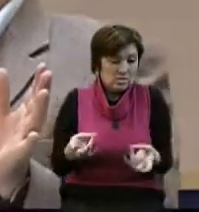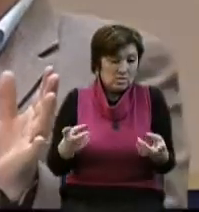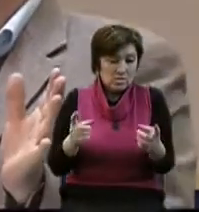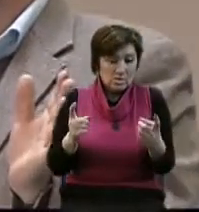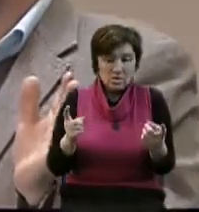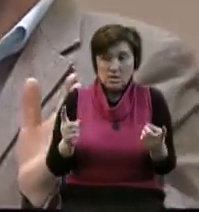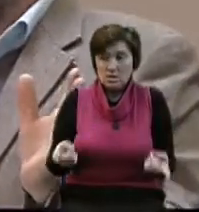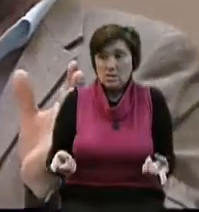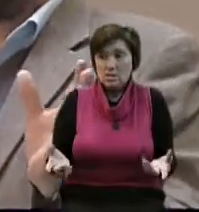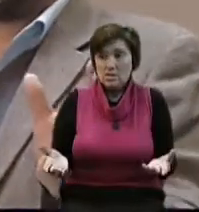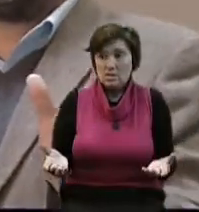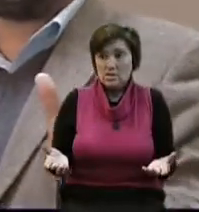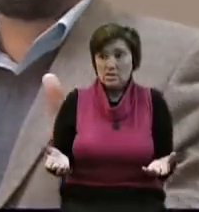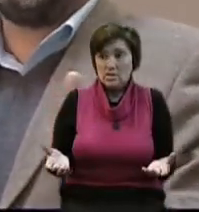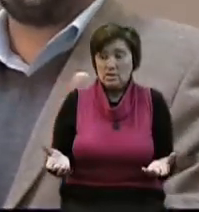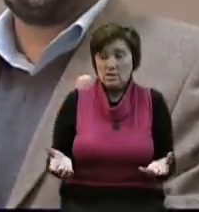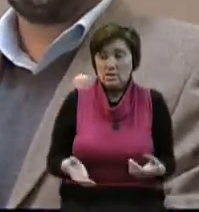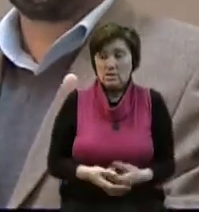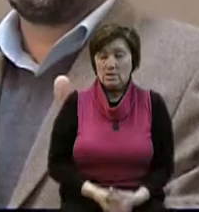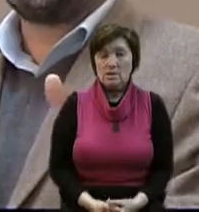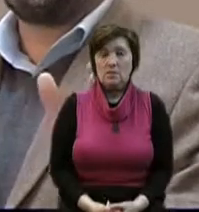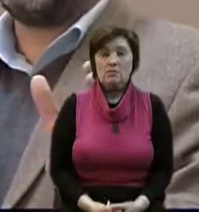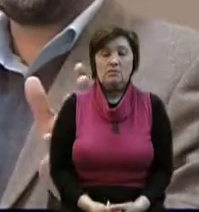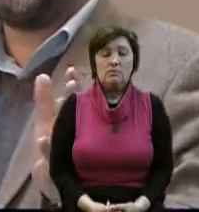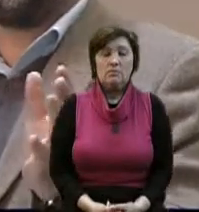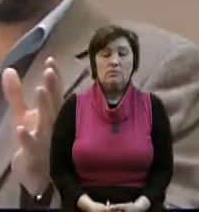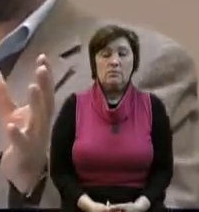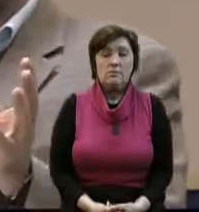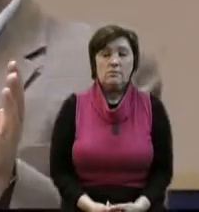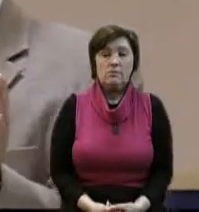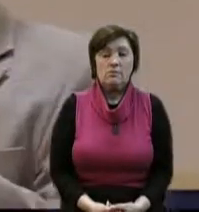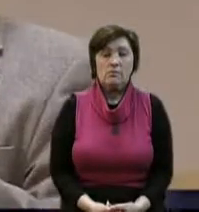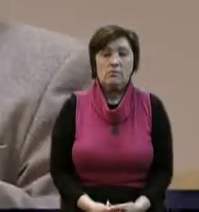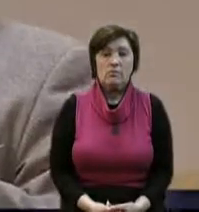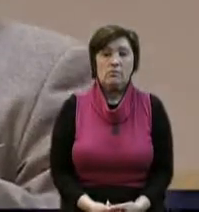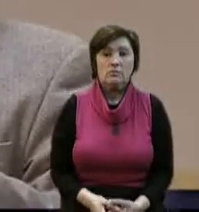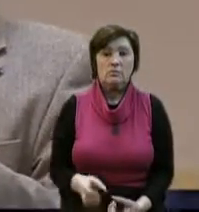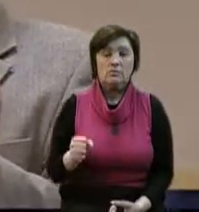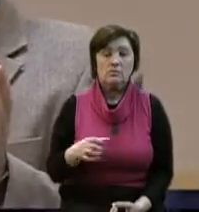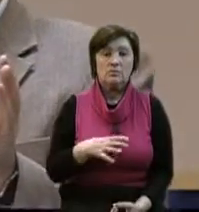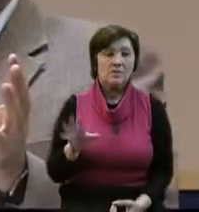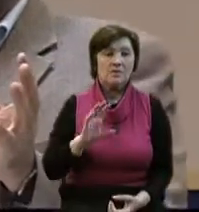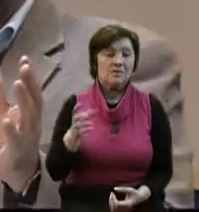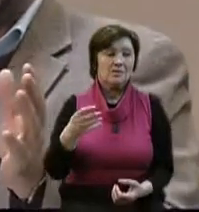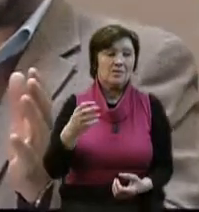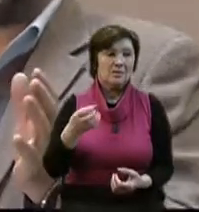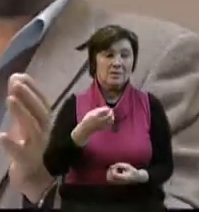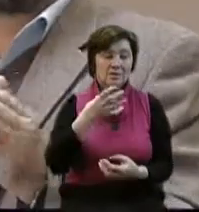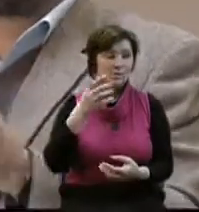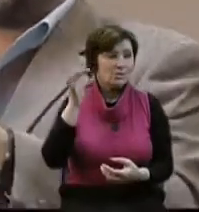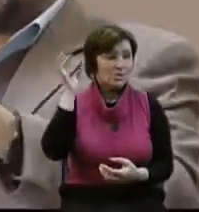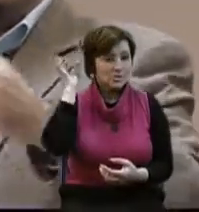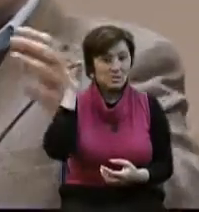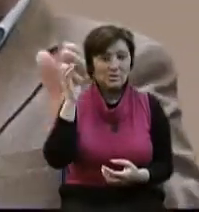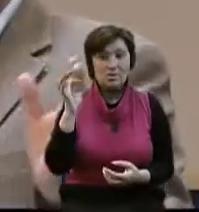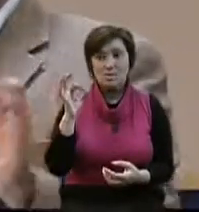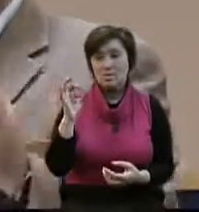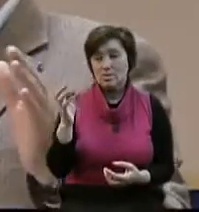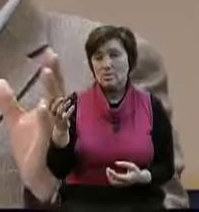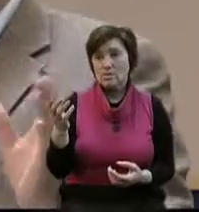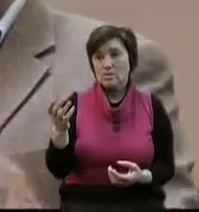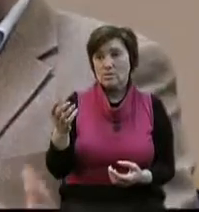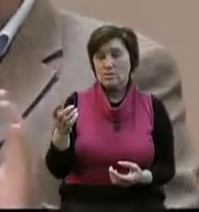необходимо делать. Я, насколько я знаю, уж прошу прощения, может быть, это не совсем хорошо будет звучать, но насколько я